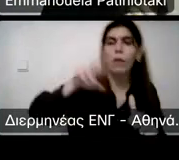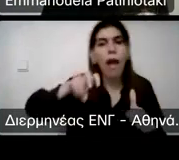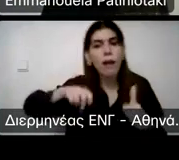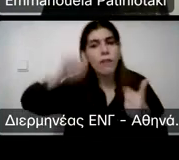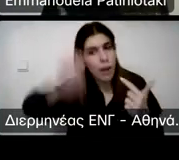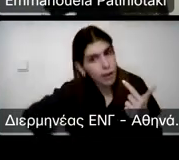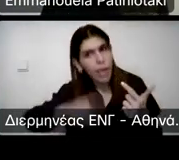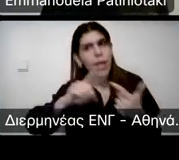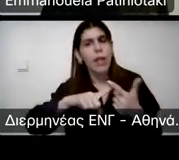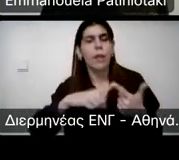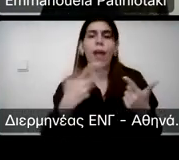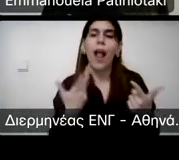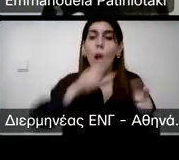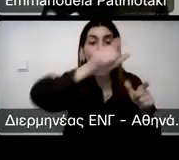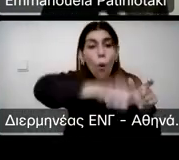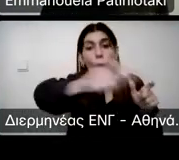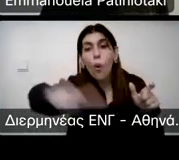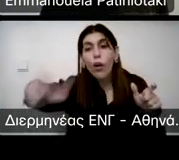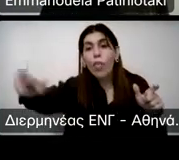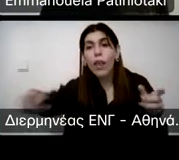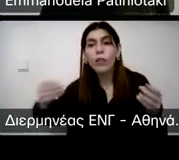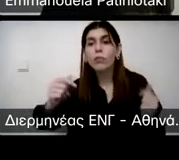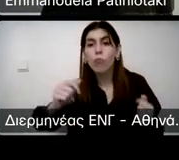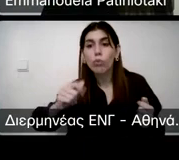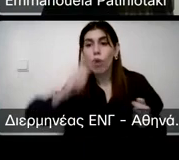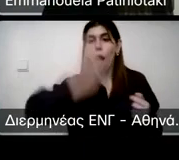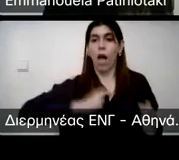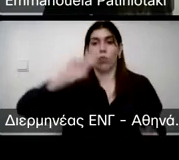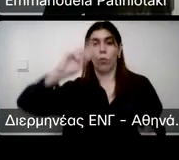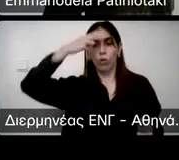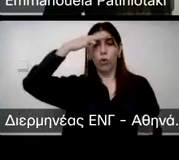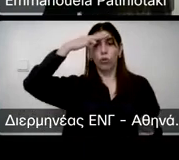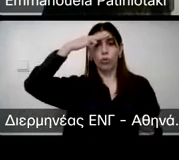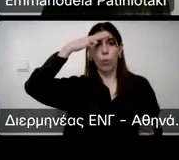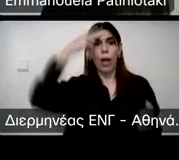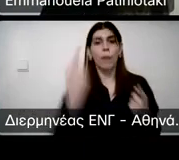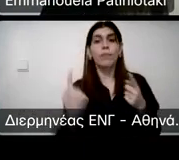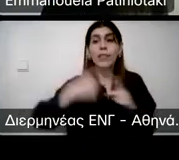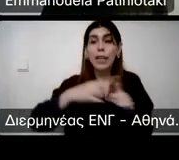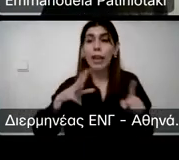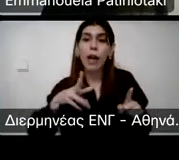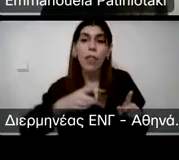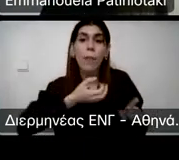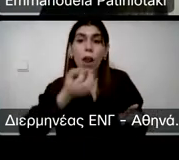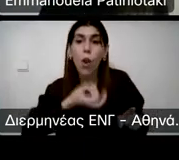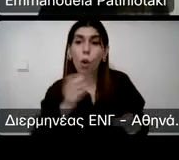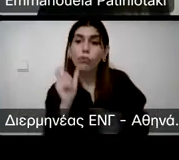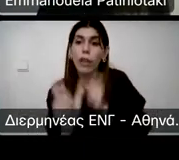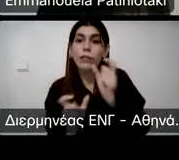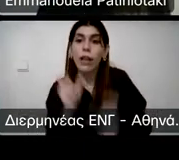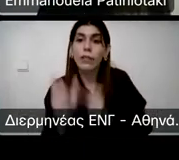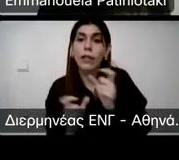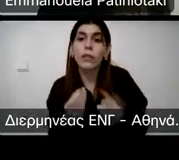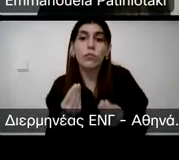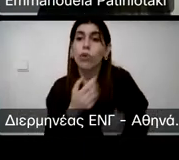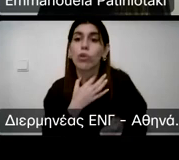πώς ο καθένας αυτοπροσδιορίζεται και πώς χρησιμοποιούμε το λόγο στην καθημερινότητά μας είναι κάτι άλλο εξίσου σημαντικό. Αυτό που έχω